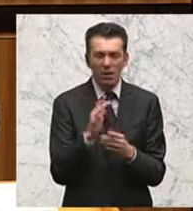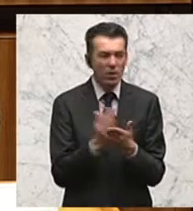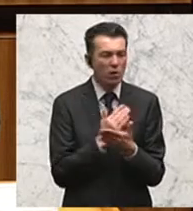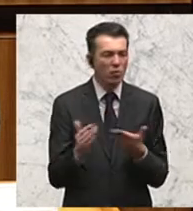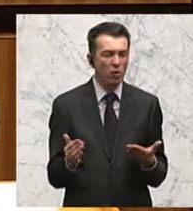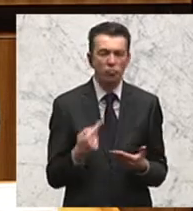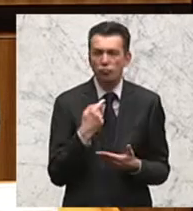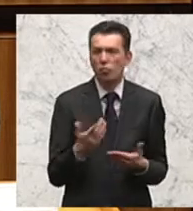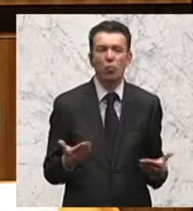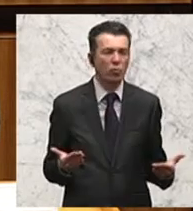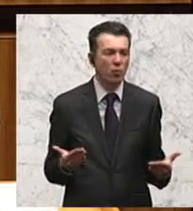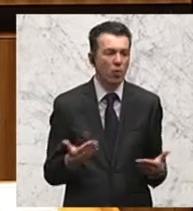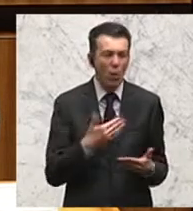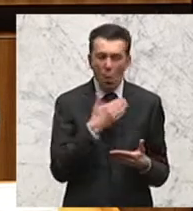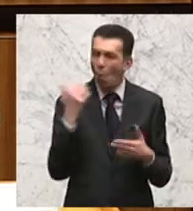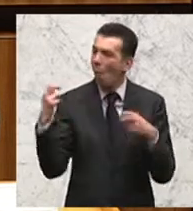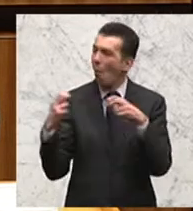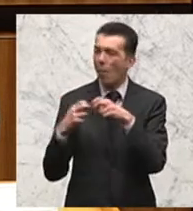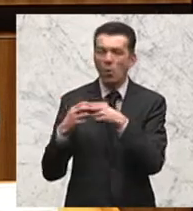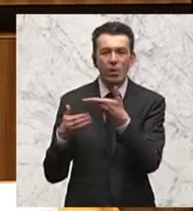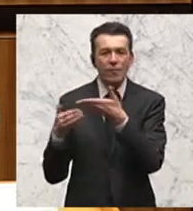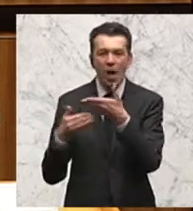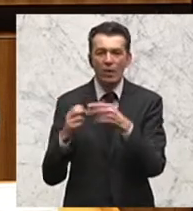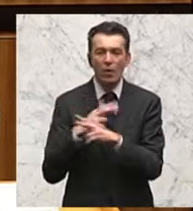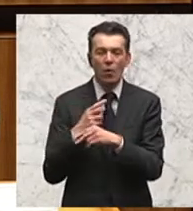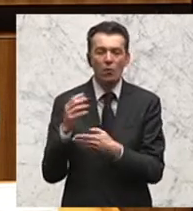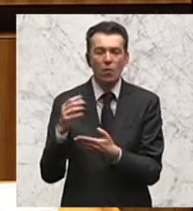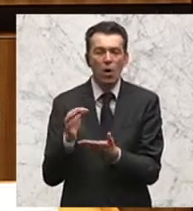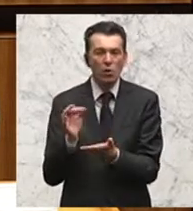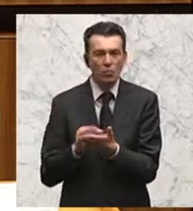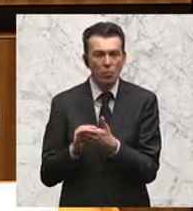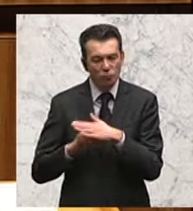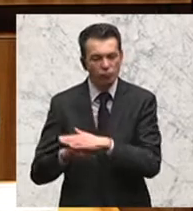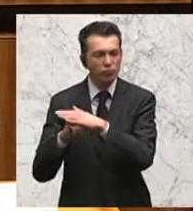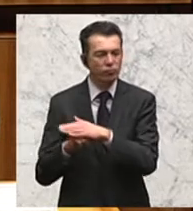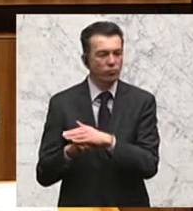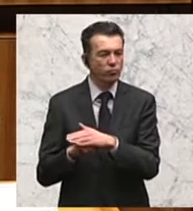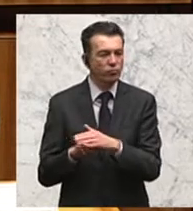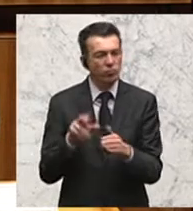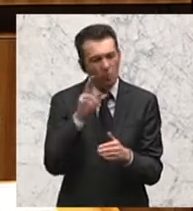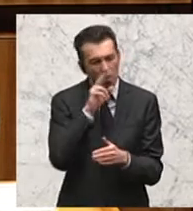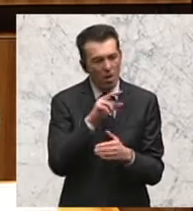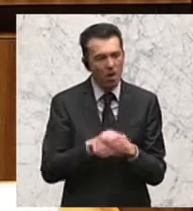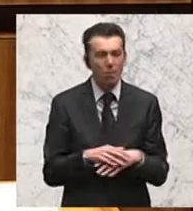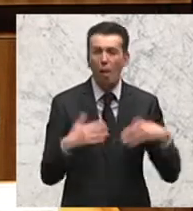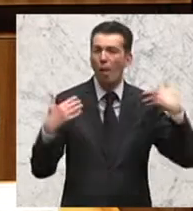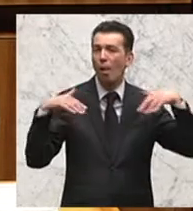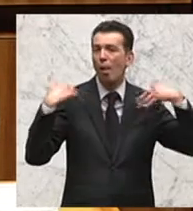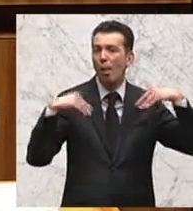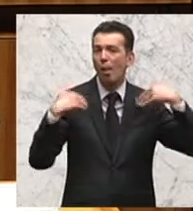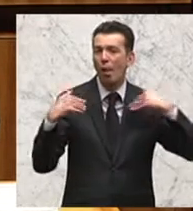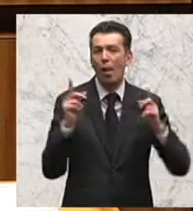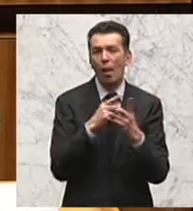wert gefunden hat, in Brüssel bei den Verhandlungen die österreichische Position mit Rückgrat zu stärken, sondern lieber ordenbehangen wie die Christbäume im Opernball